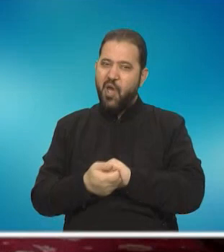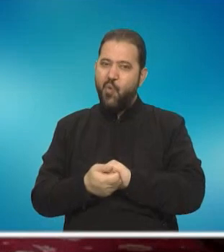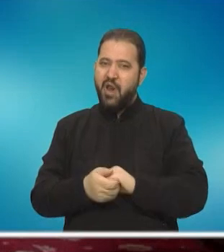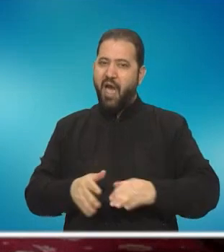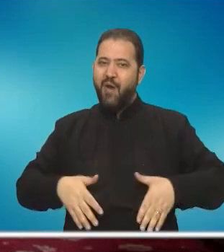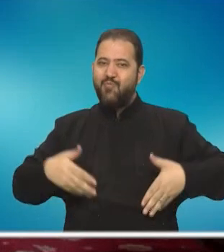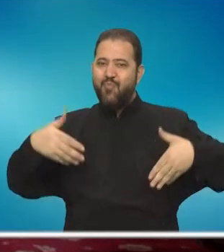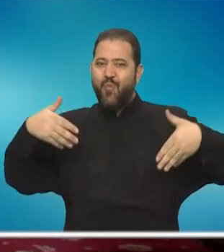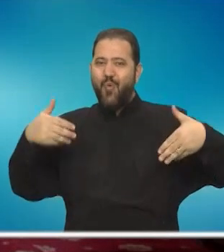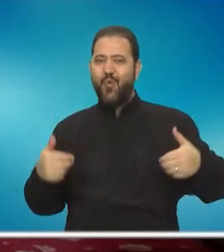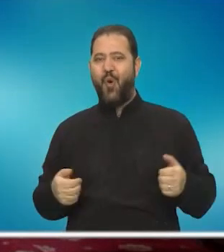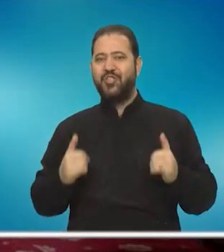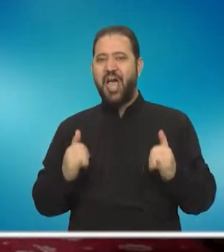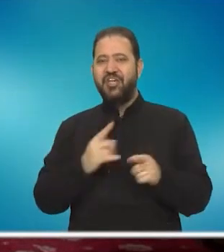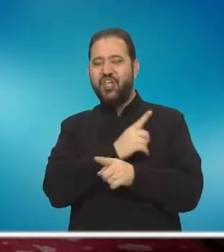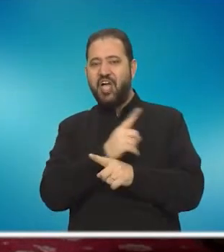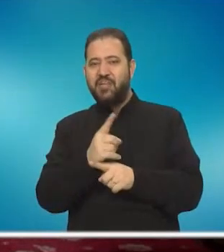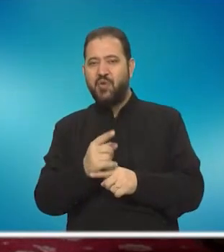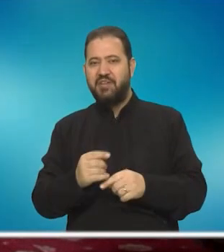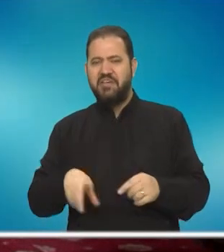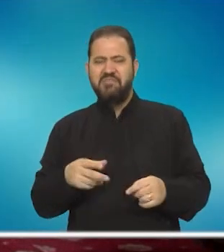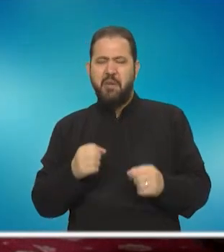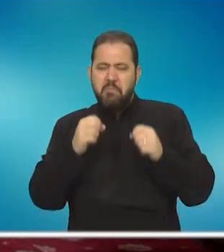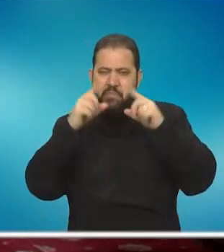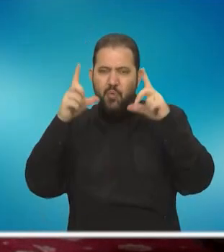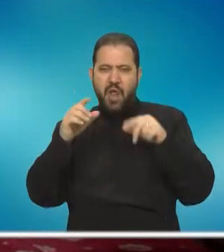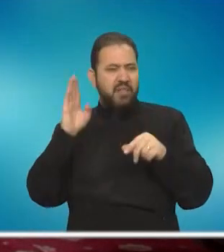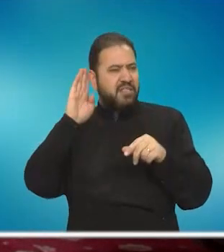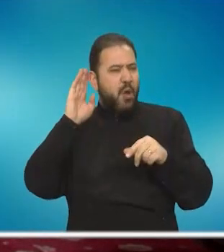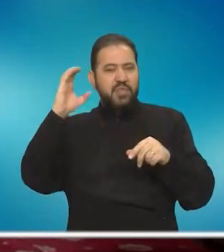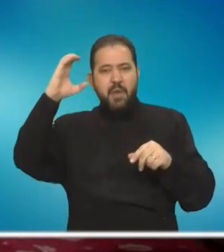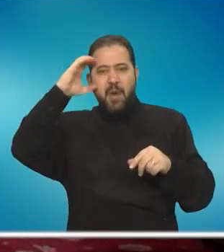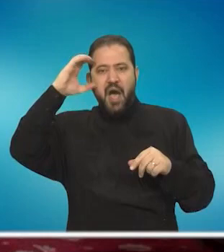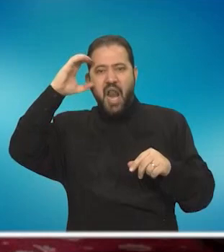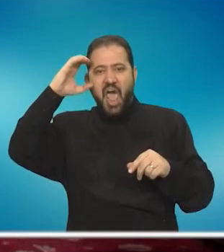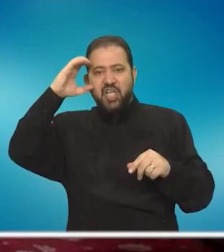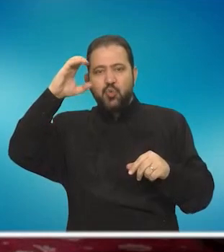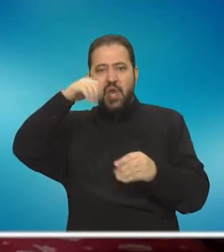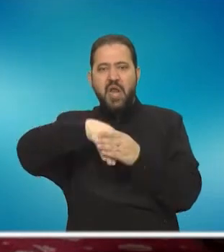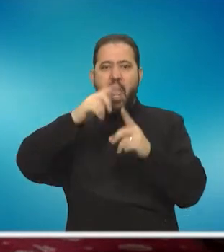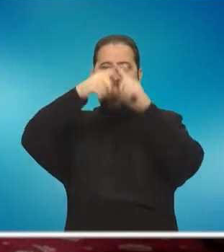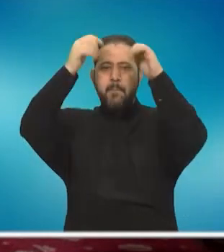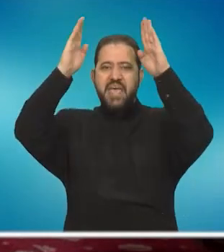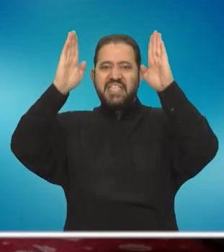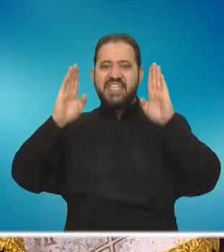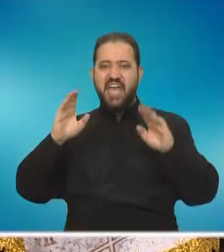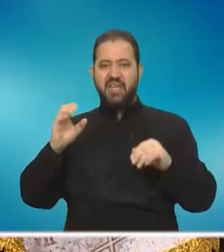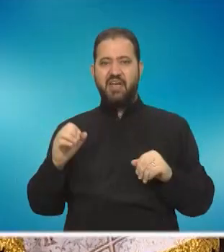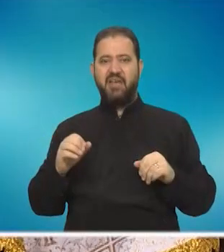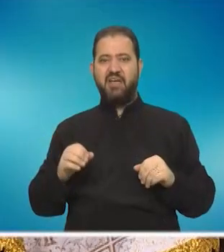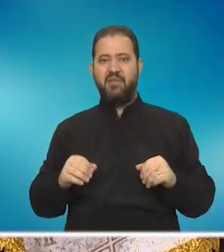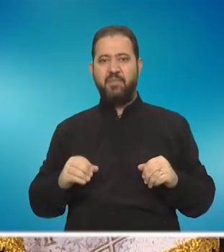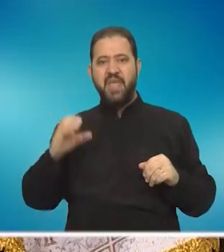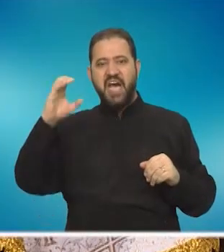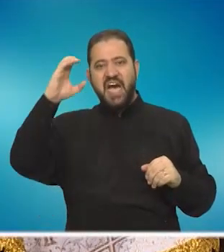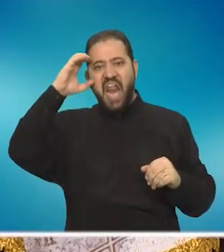să auzi rostindu-se simbolul de credință, mărturisirea noastră de credință din atâtea piepturi